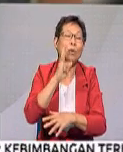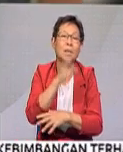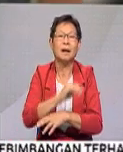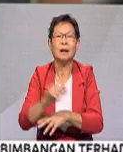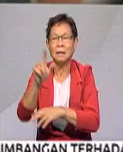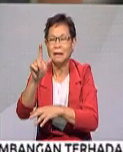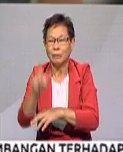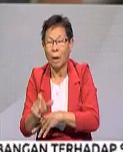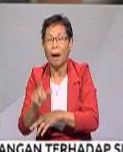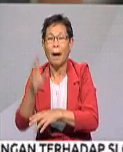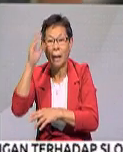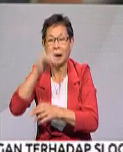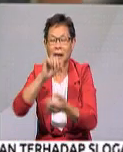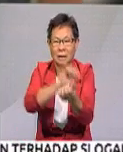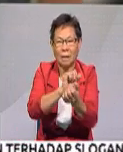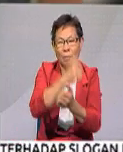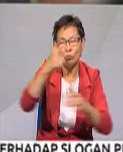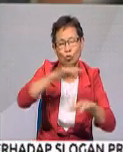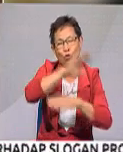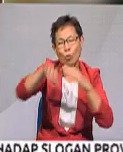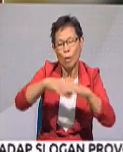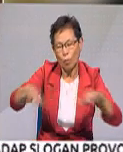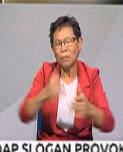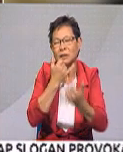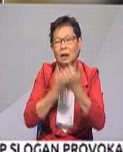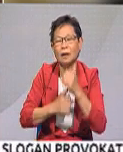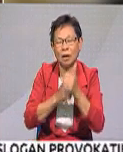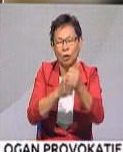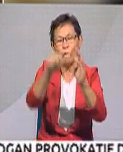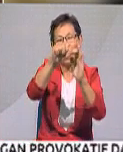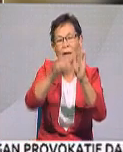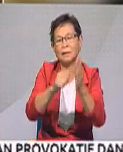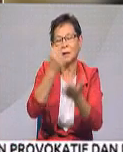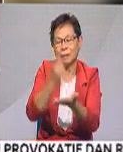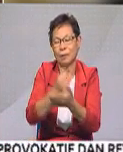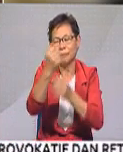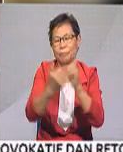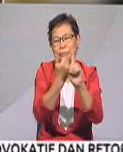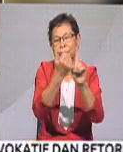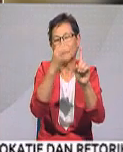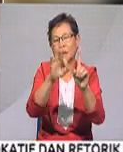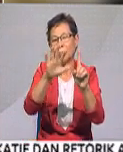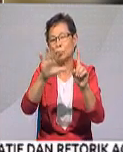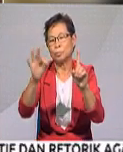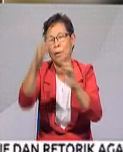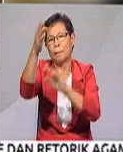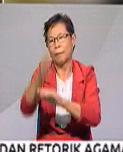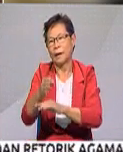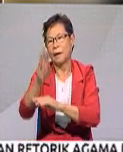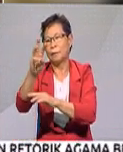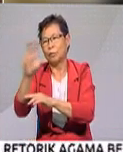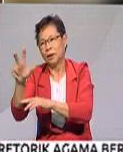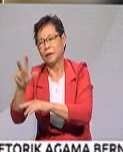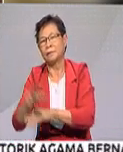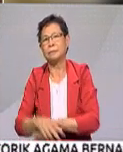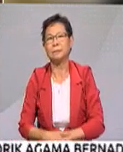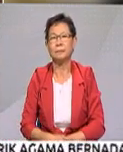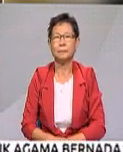mendapati kesemua mereka melakukan kesalahan mengikut Akta Imigresen 1959 Palang 63.